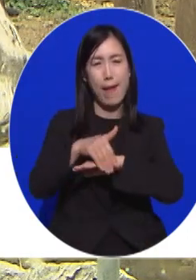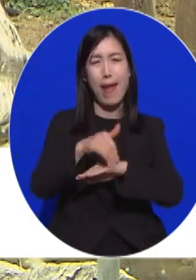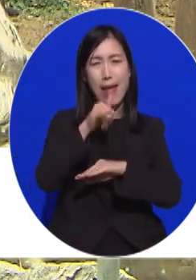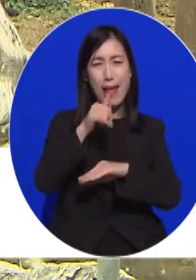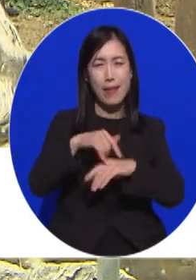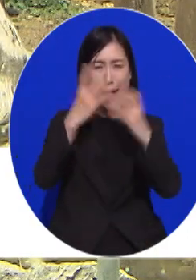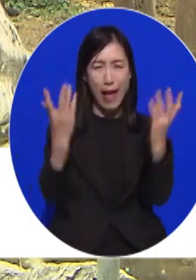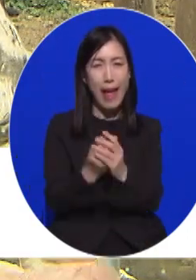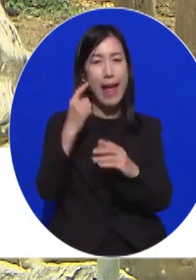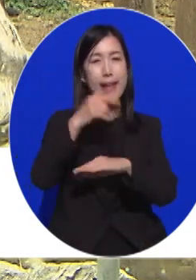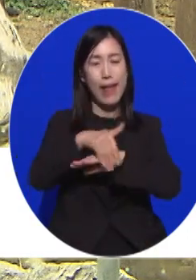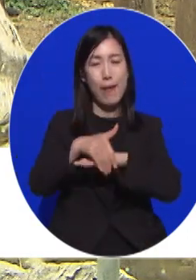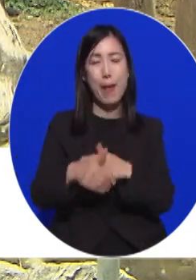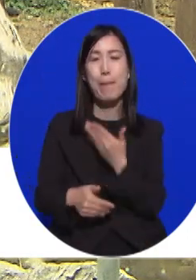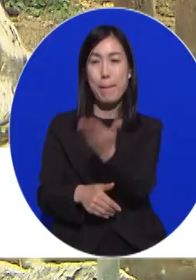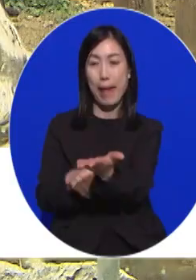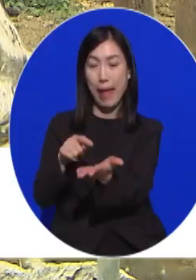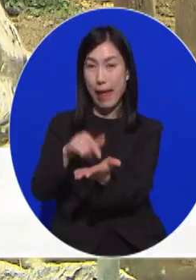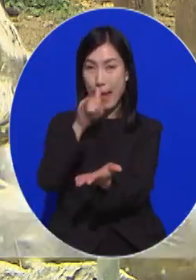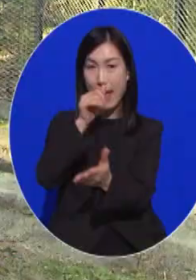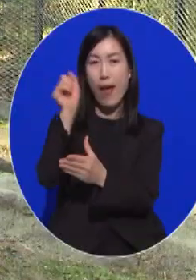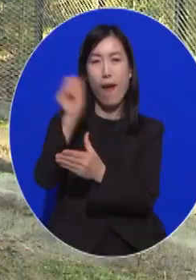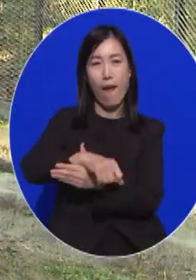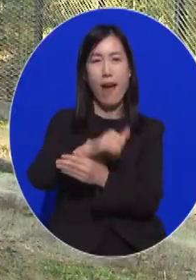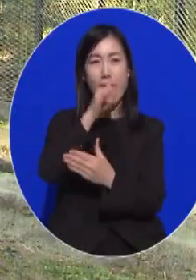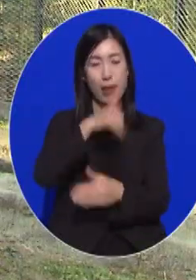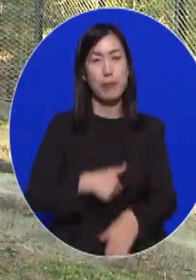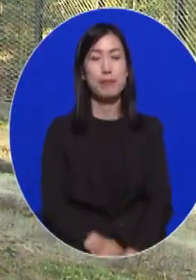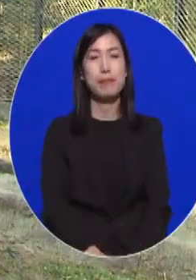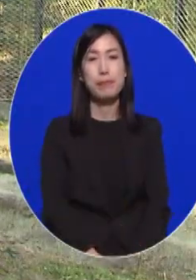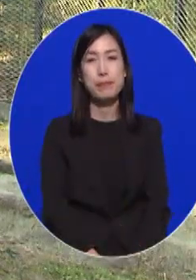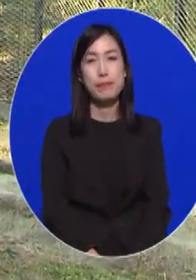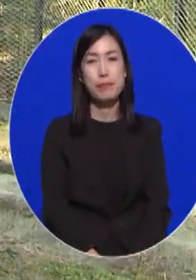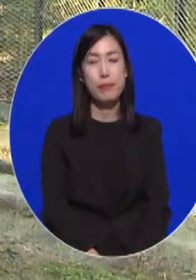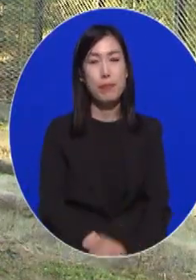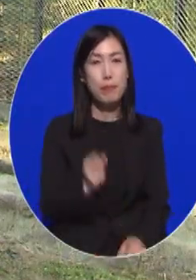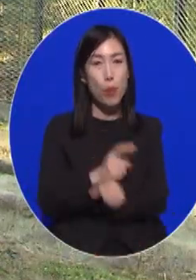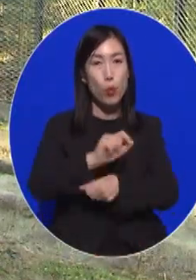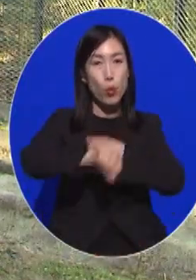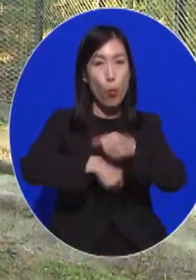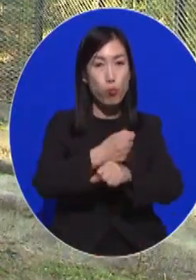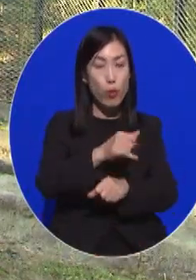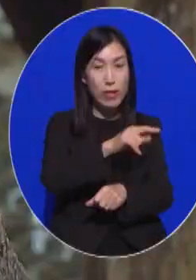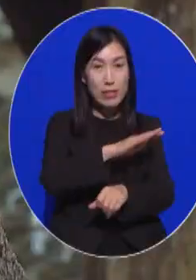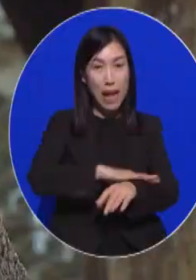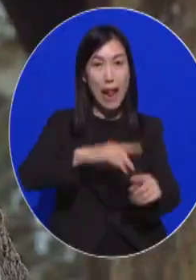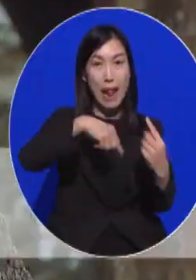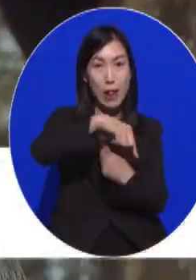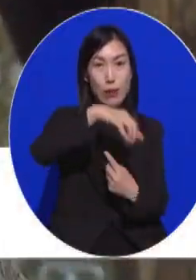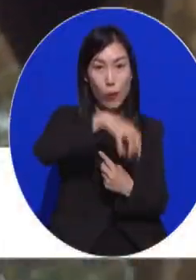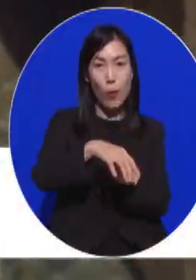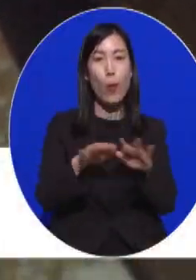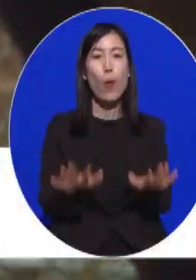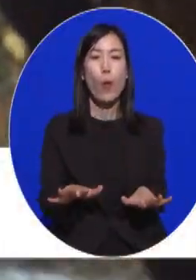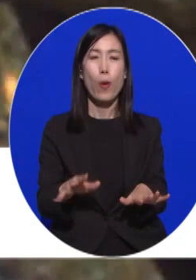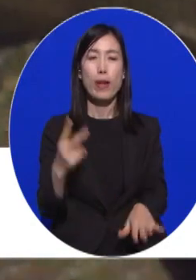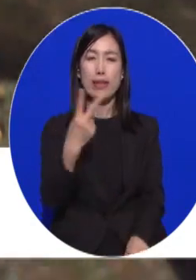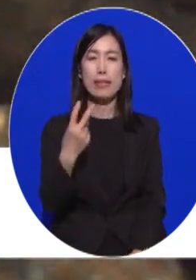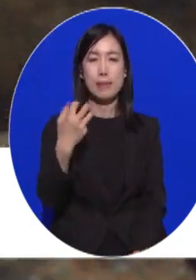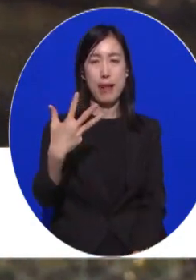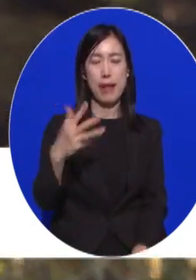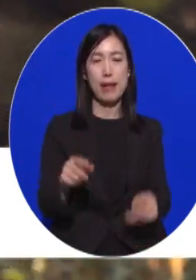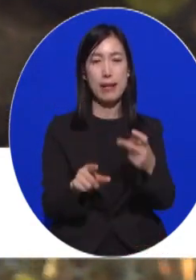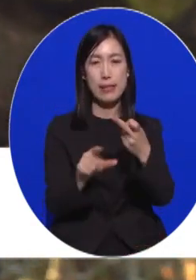총괄적인 계획을 제출을 해서 허가를 또 받아야 돼요 이미 운영 중인 동물원은 2028년 12월까지 허가 기준을